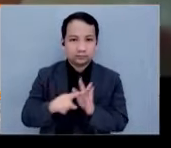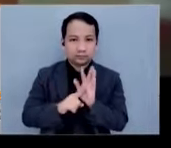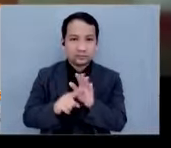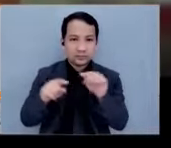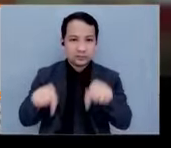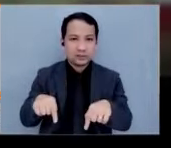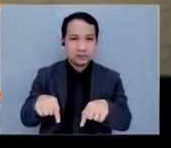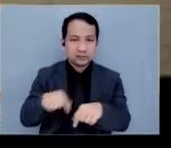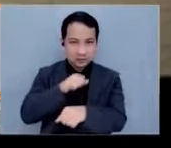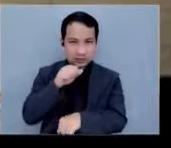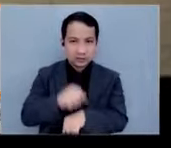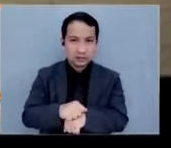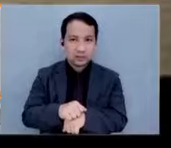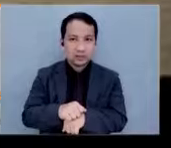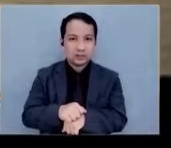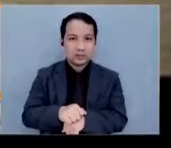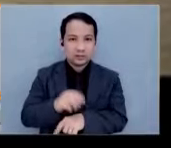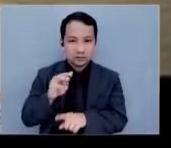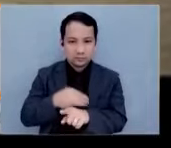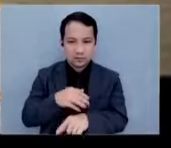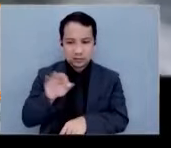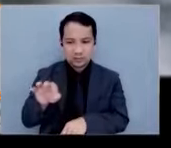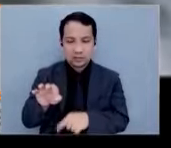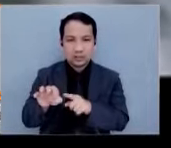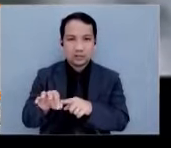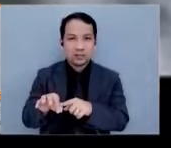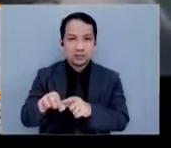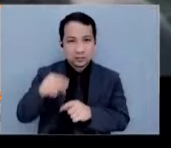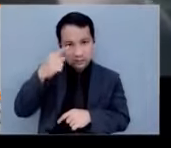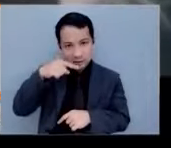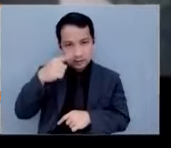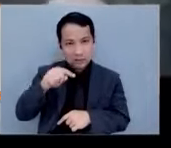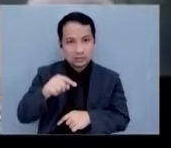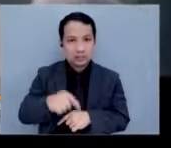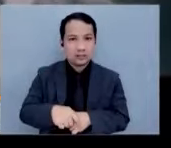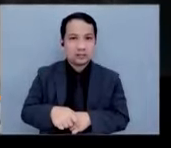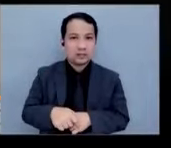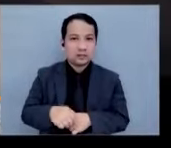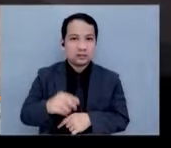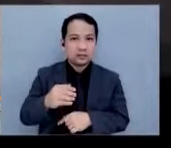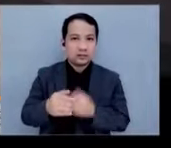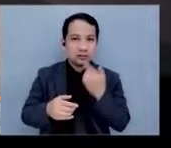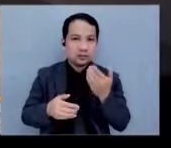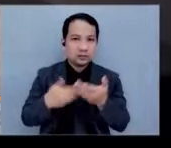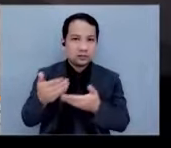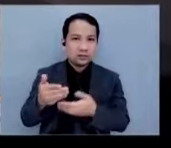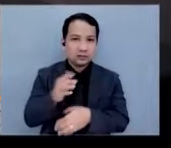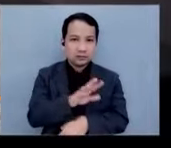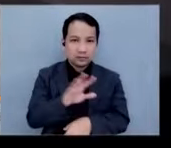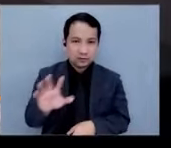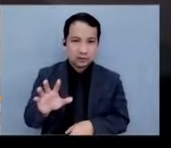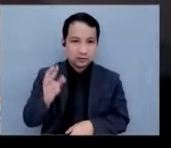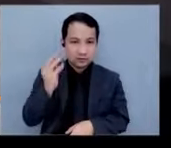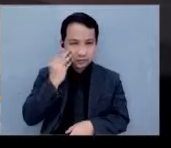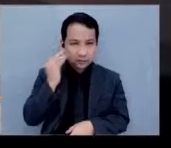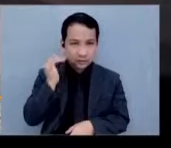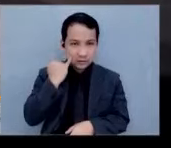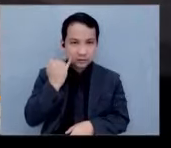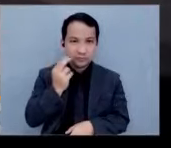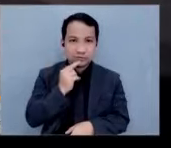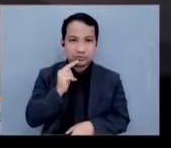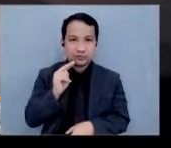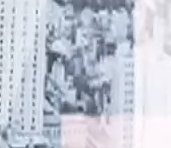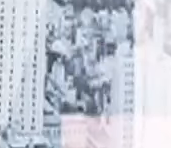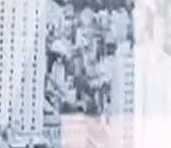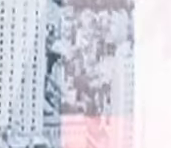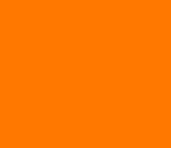Singapore, habang May 9 naman sa Thailand. Nagbabalita mula sa Frontline, MJ Marfori, News